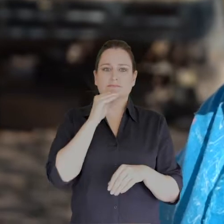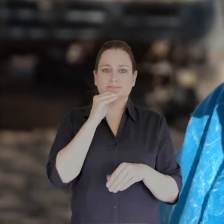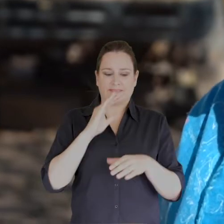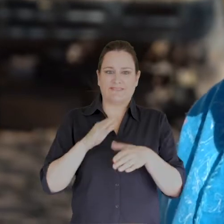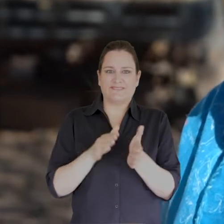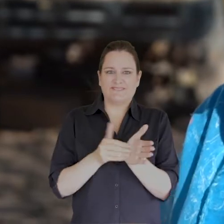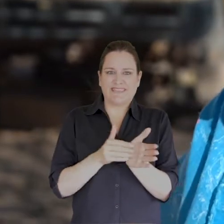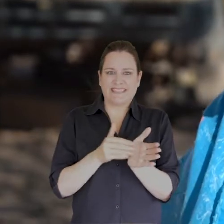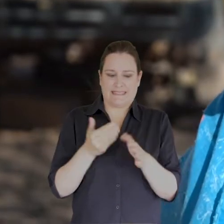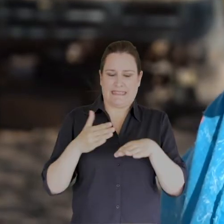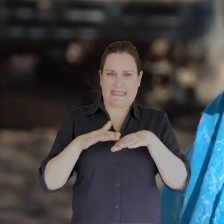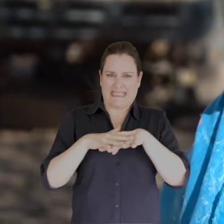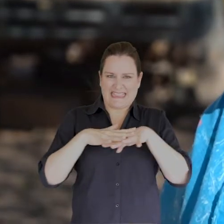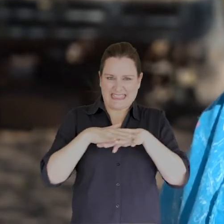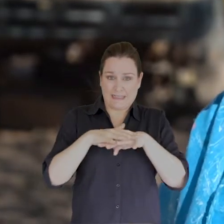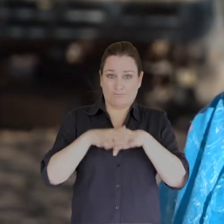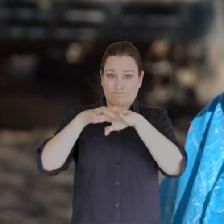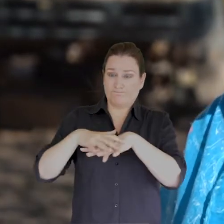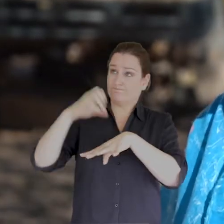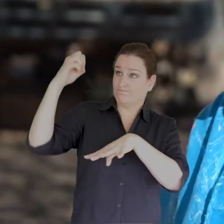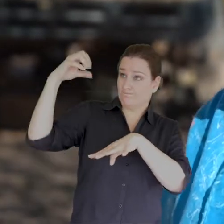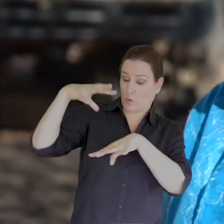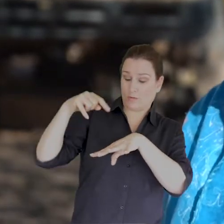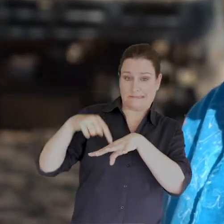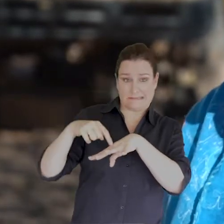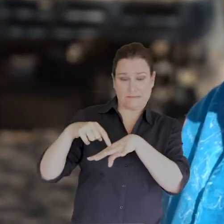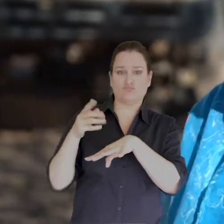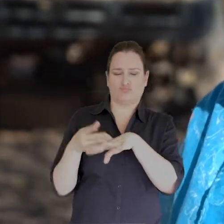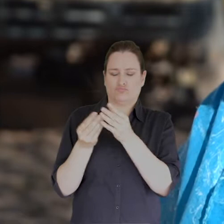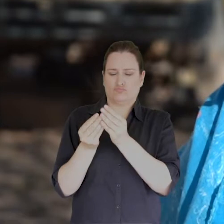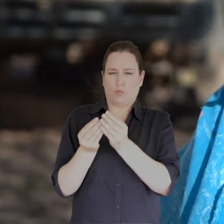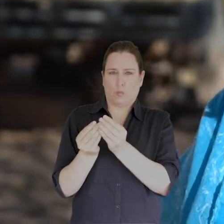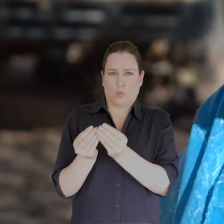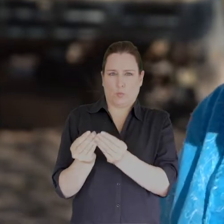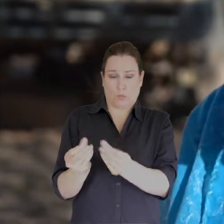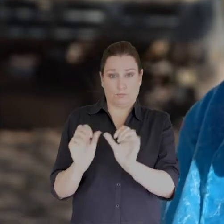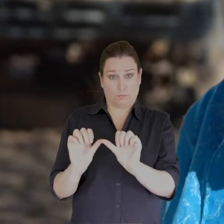netvet. Wordt droog gemaakt. En van die dikke kant van die